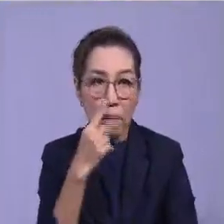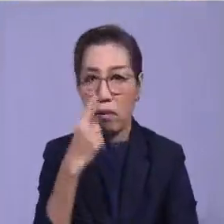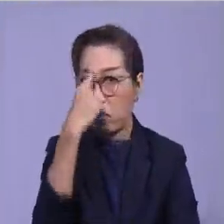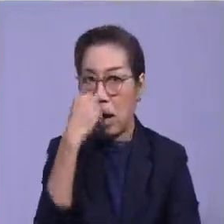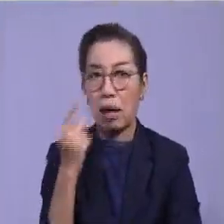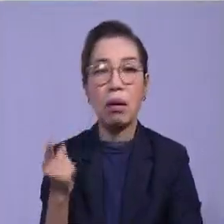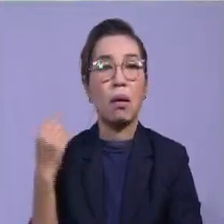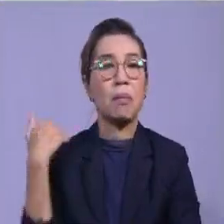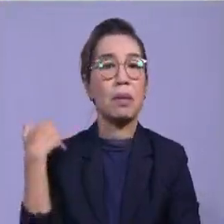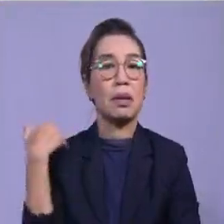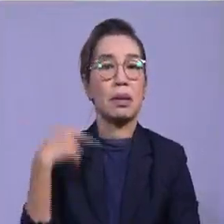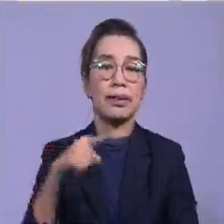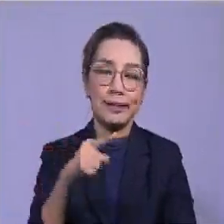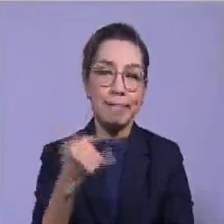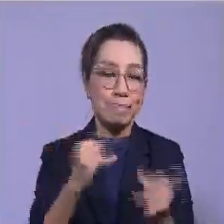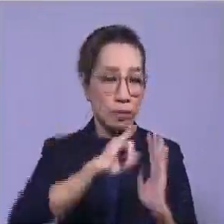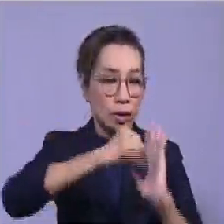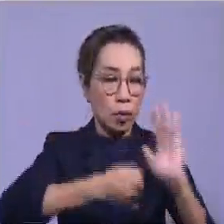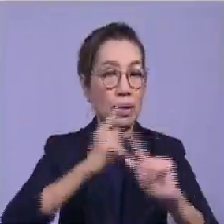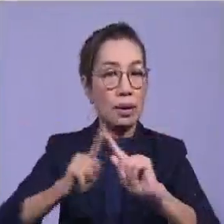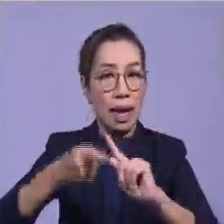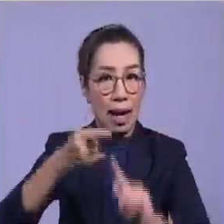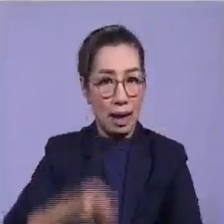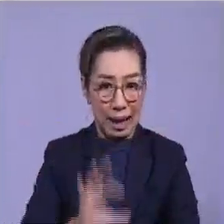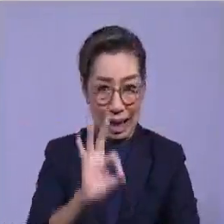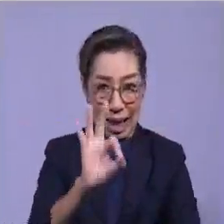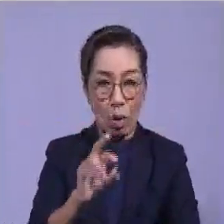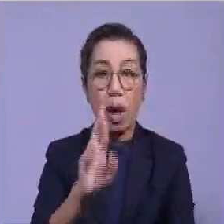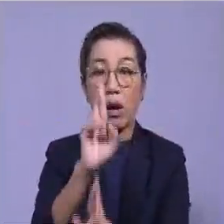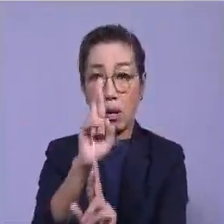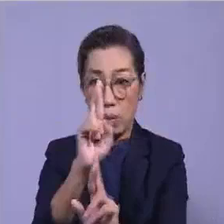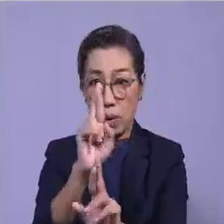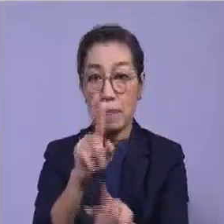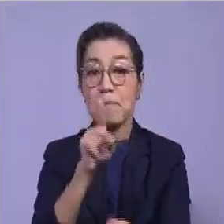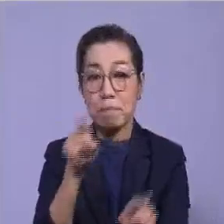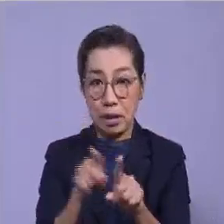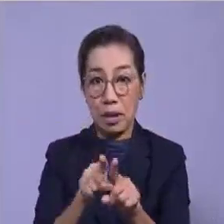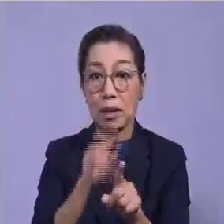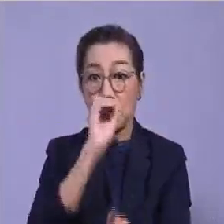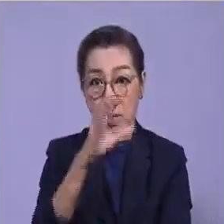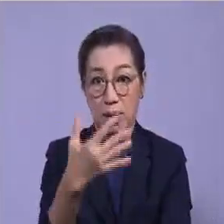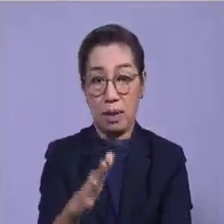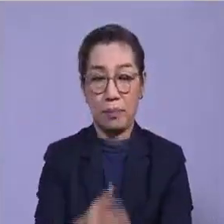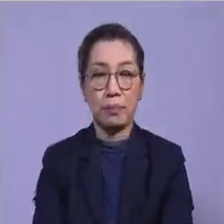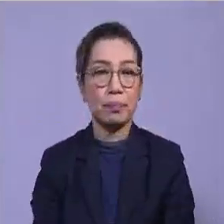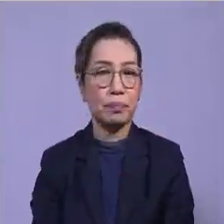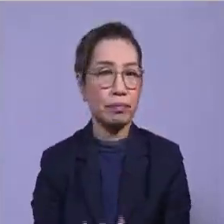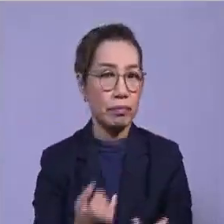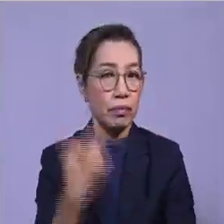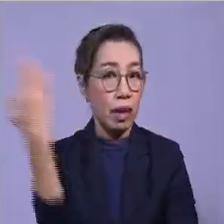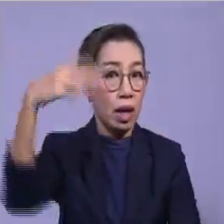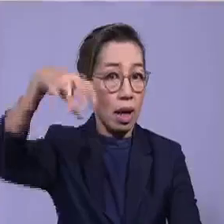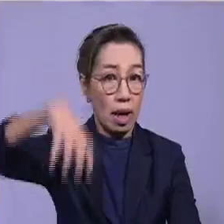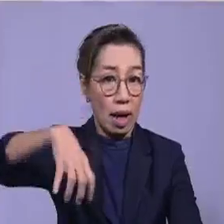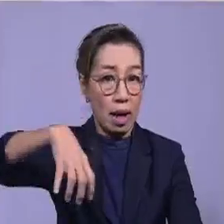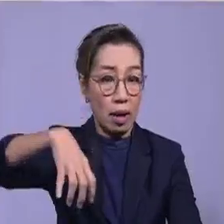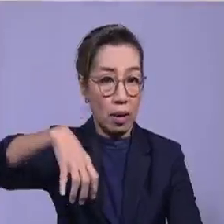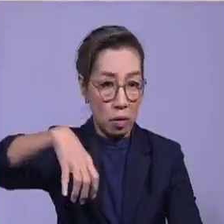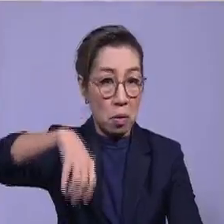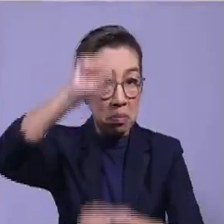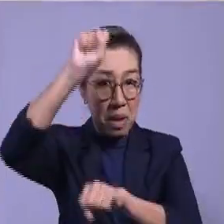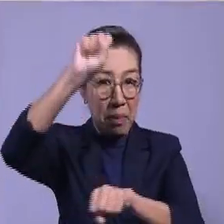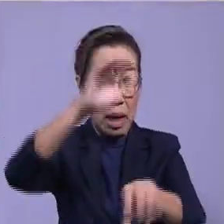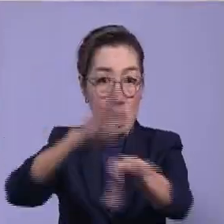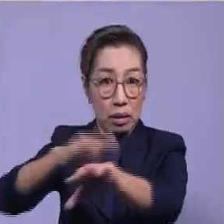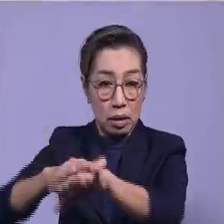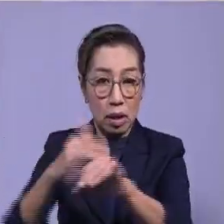นะคะหลายพื้นที่ค่ะ 9จังหวัดก็ยังคงต้องระมัดระวังกันอยู่อย่างที่ได้แจ้งของผู้ชมไปค่ะคือมีคำเตือนจากกรมอุตุนิยมวิทยามาด้วย